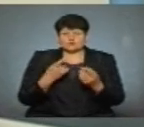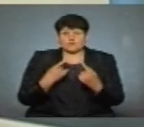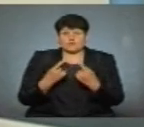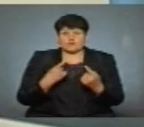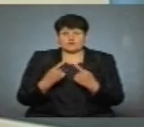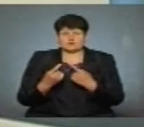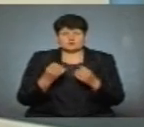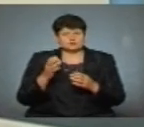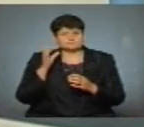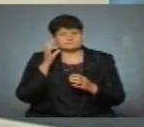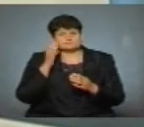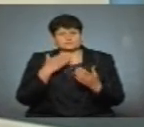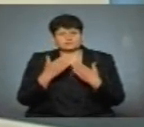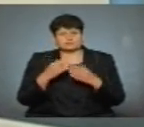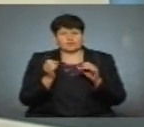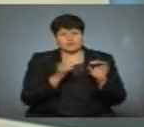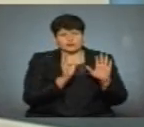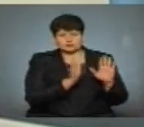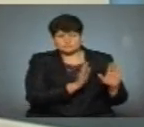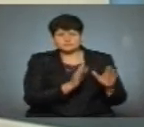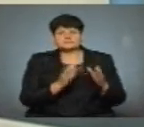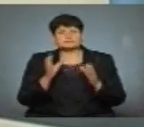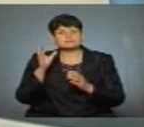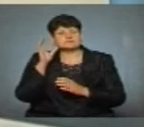поговорити. Просто от покинути все, що в тебе, то воно